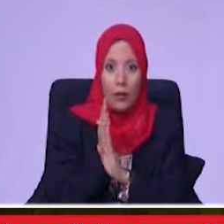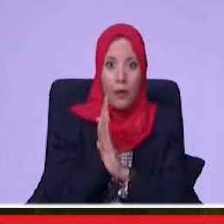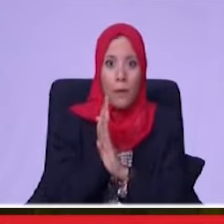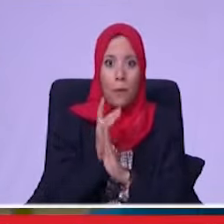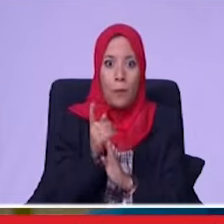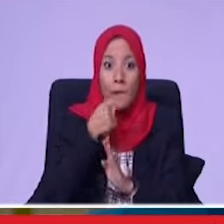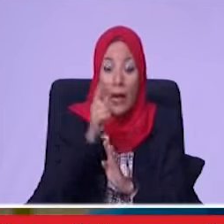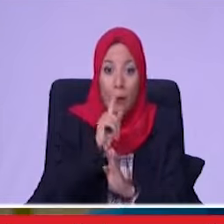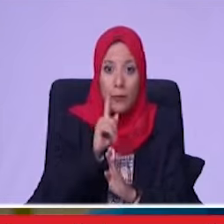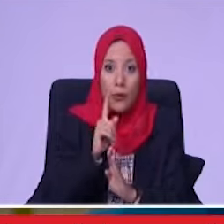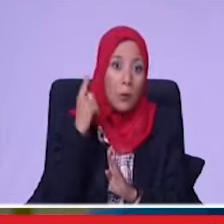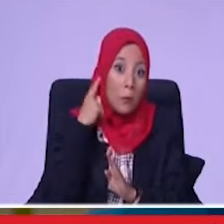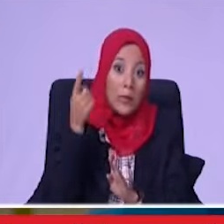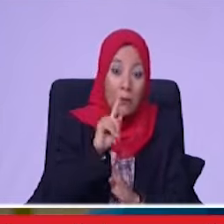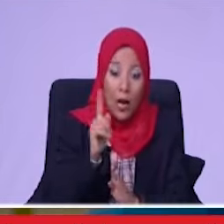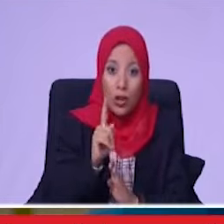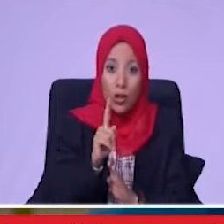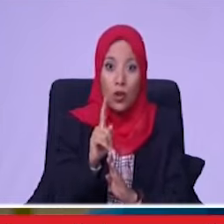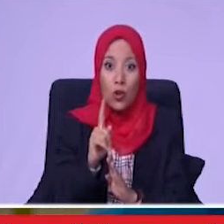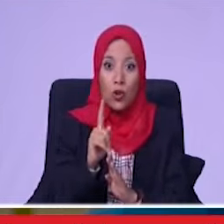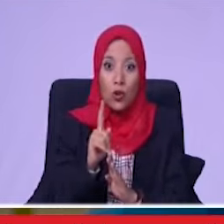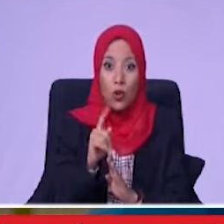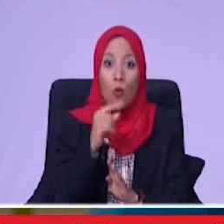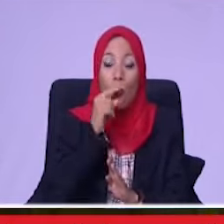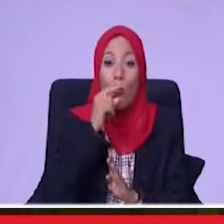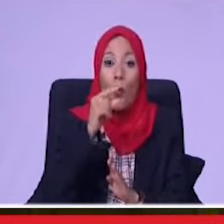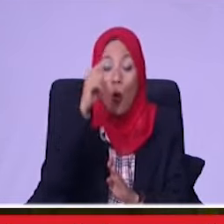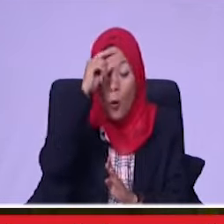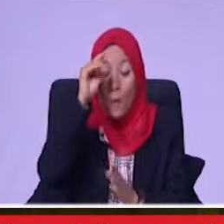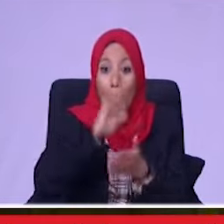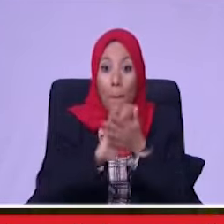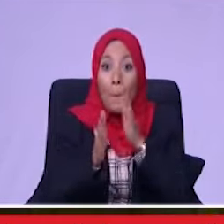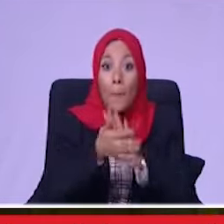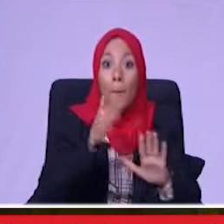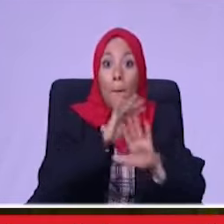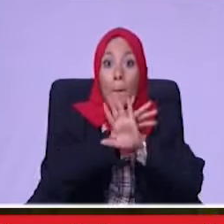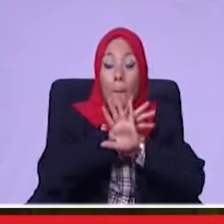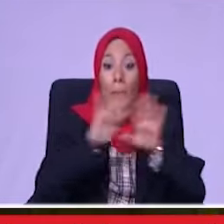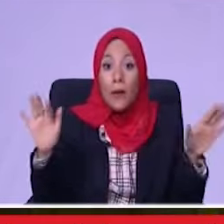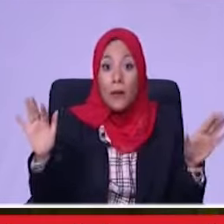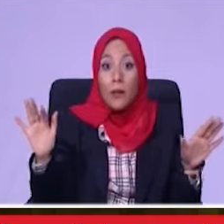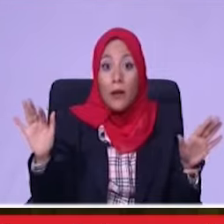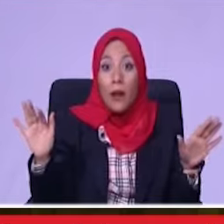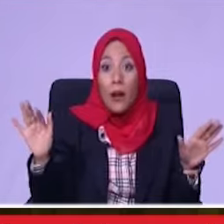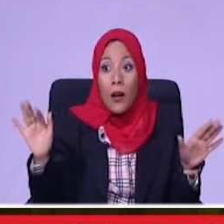لا ينطق وينطق فقط بالقرآن دي بالنسبة لي يعني